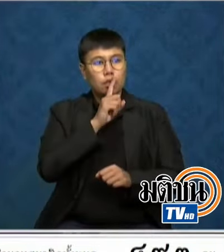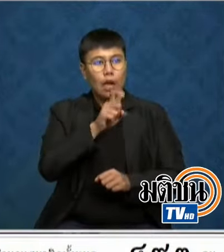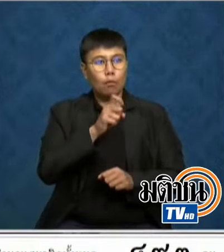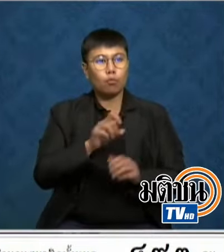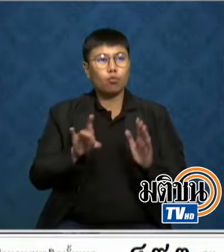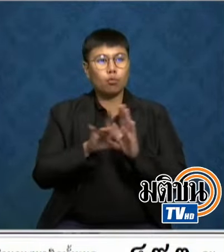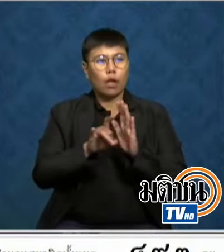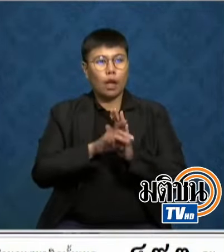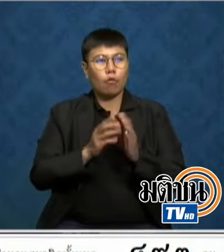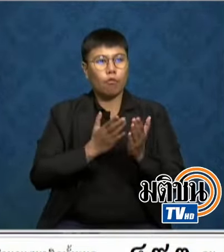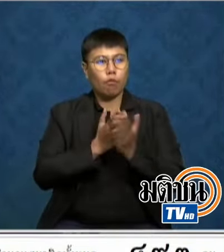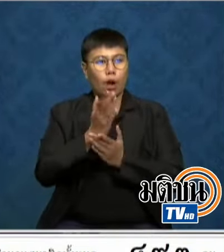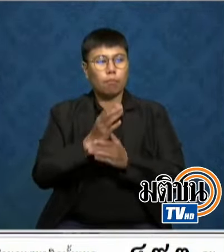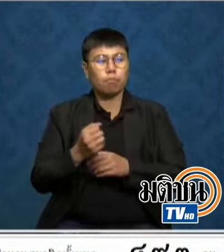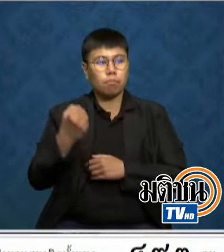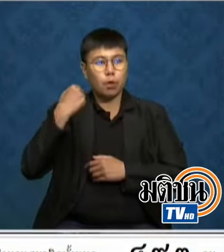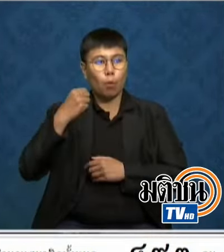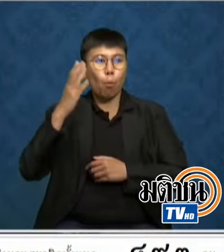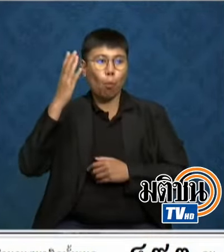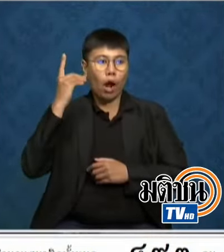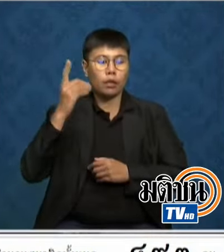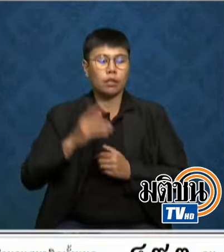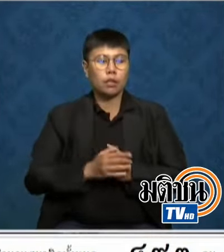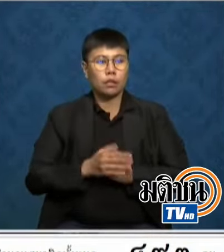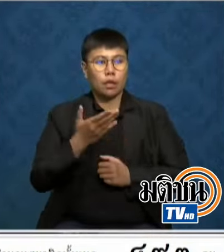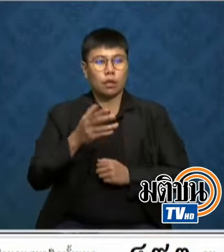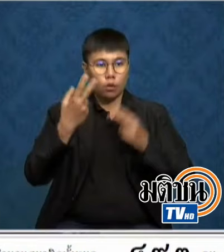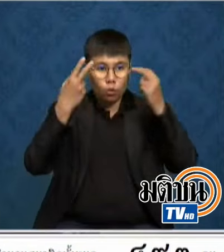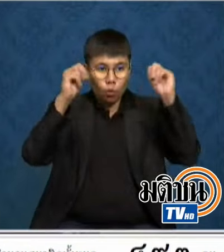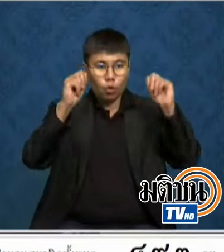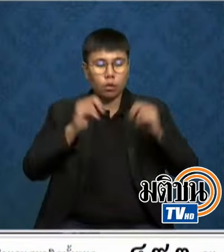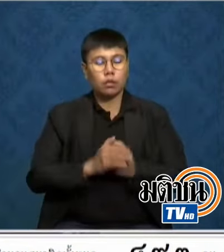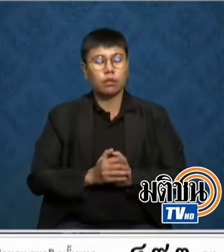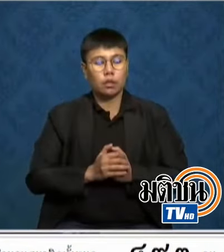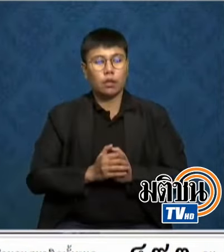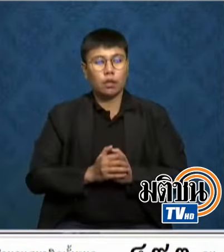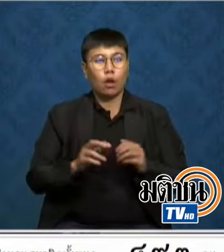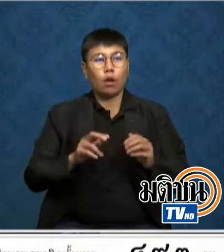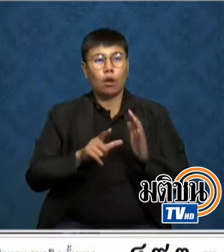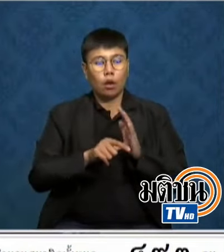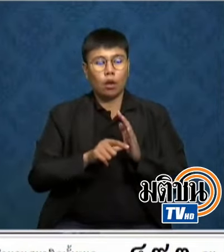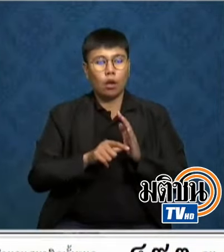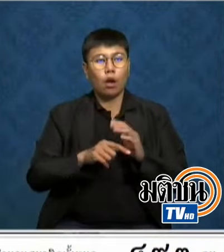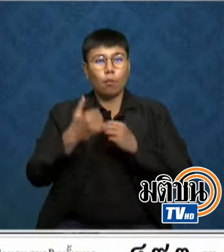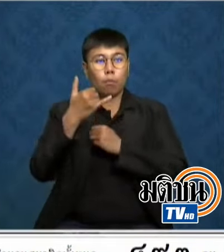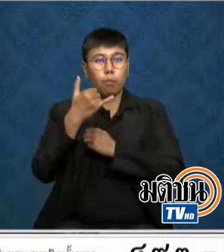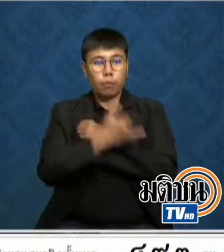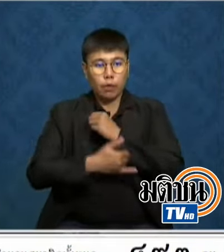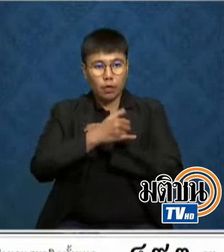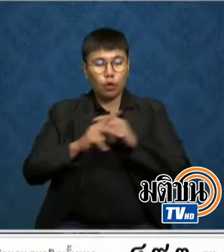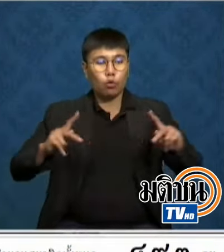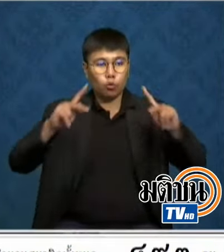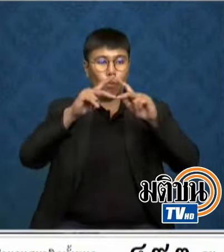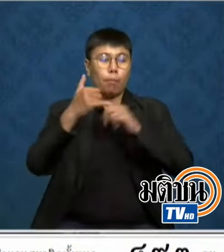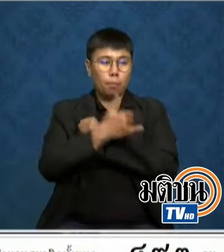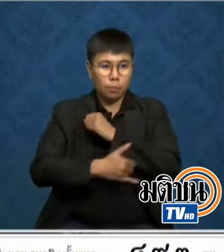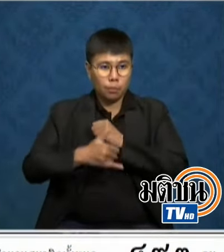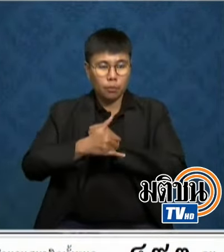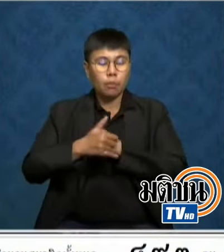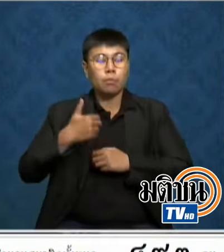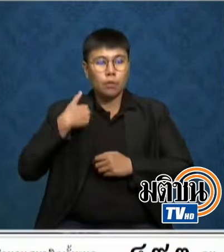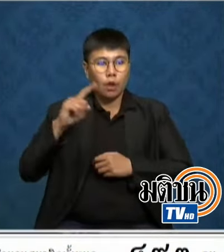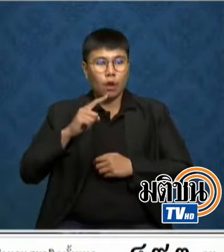นายกรัฐมนตรีฝ่ายความมั่นคงก็คือเมื่อวานนี้ท่านนายกรัฐมนตรีและรวมถึงรัฐมนตรีว่าการกระทรวงการต่างประเทศได้ไปพูดในคณะการ